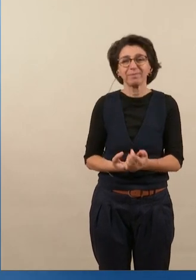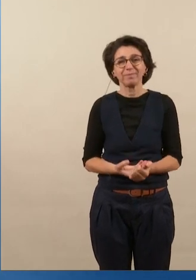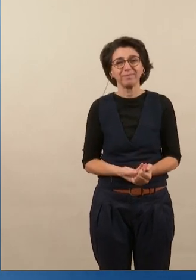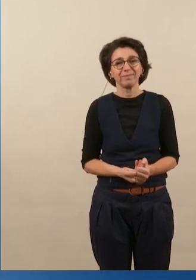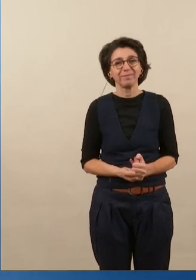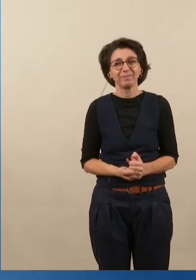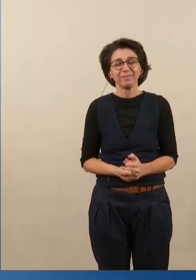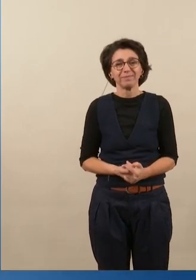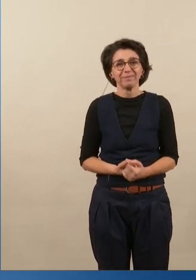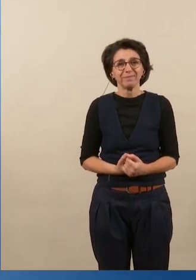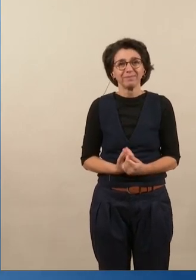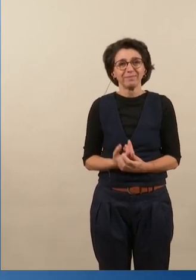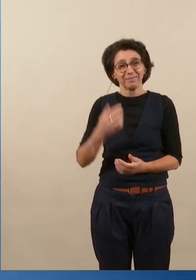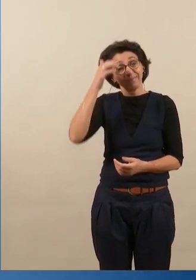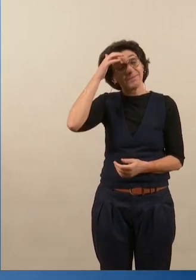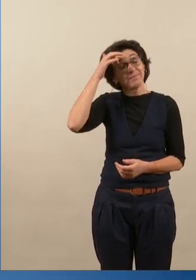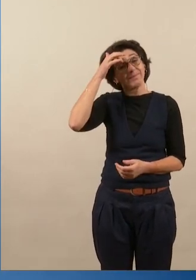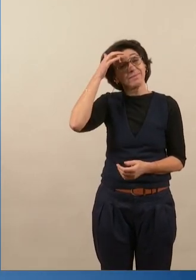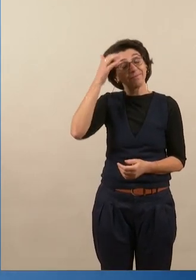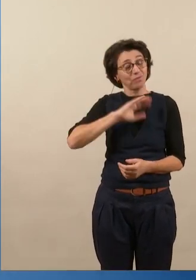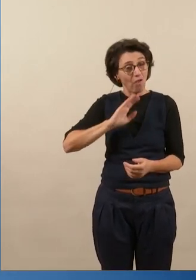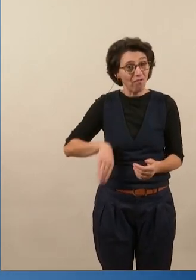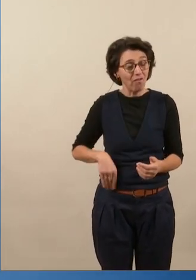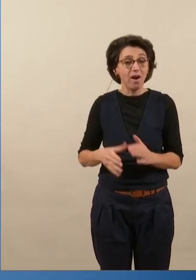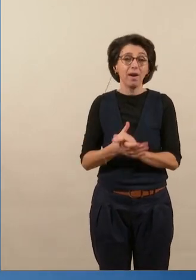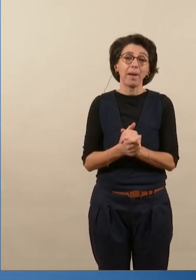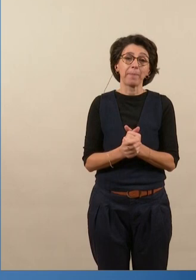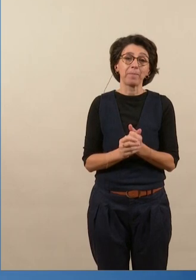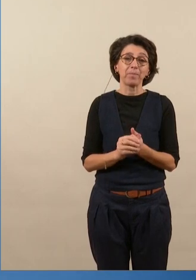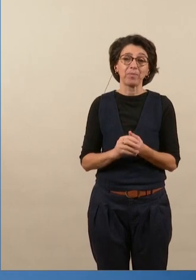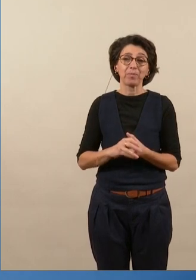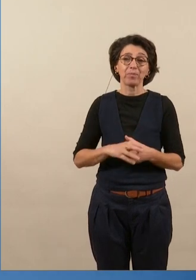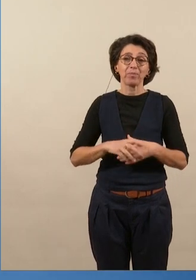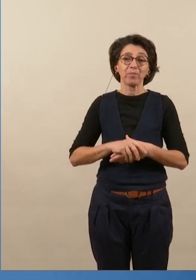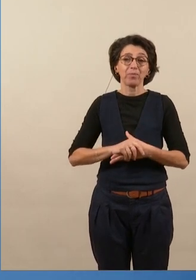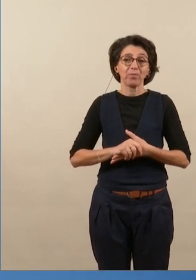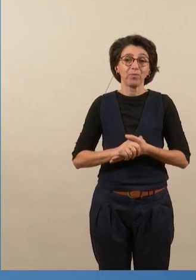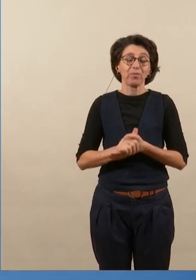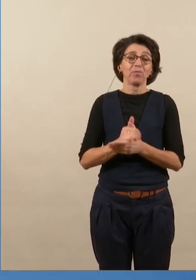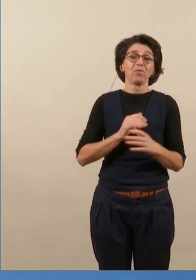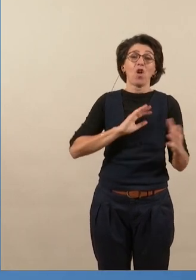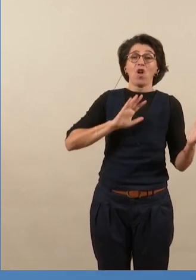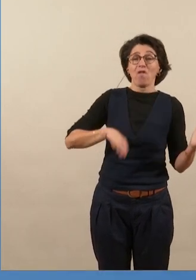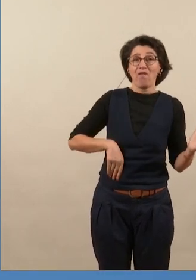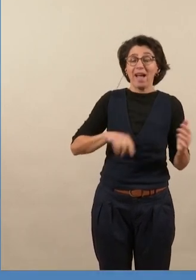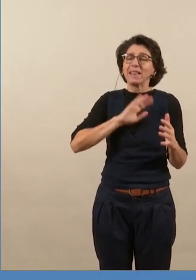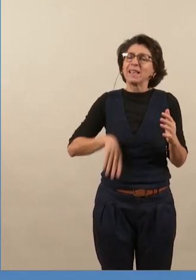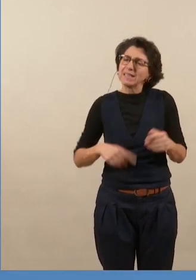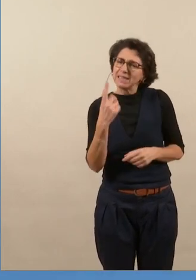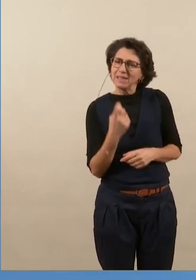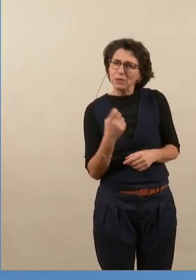confirme et enfin donc par rapport au donc au au niveau d'investissement dernière question posée